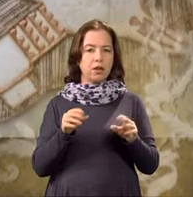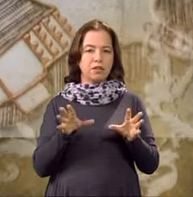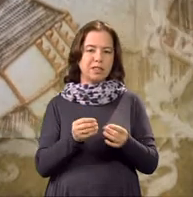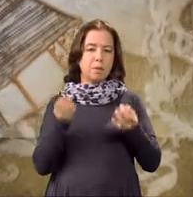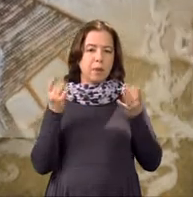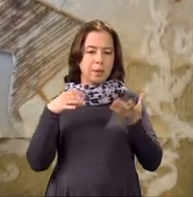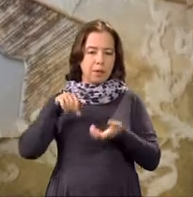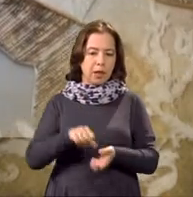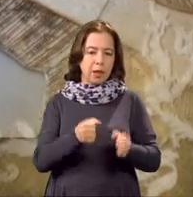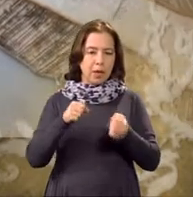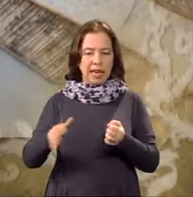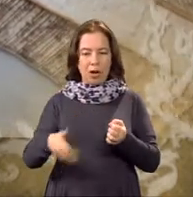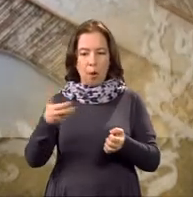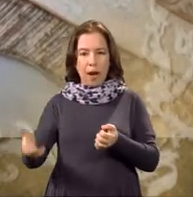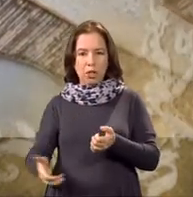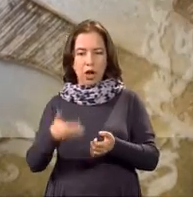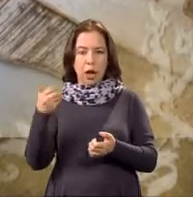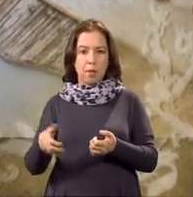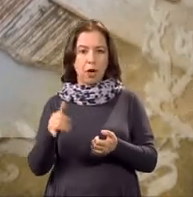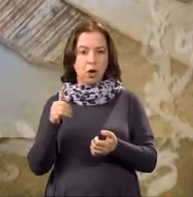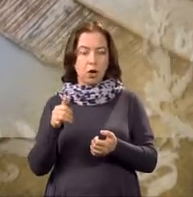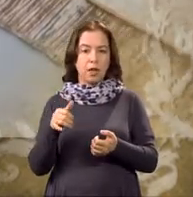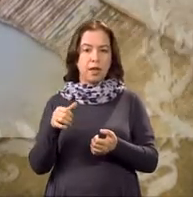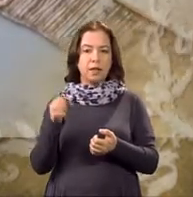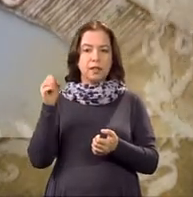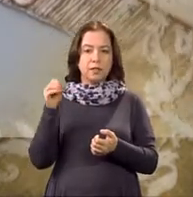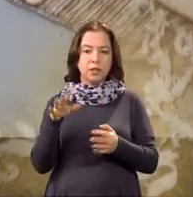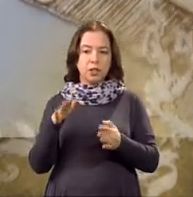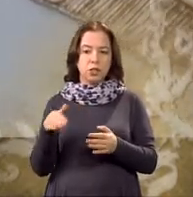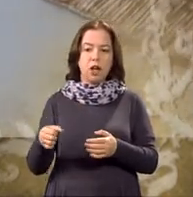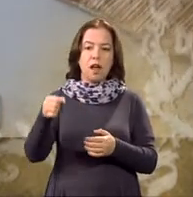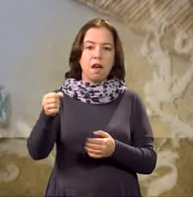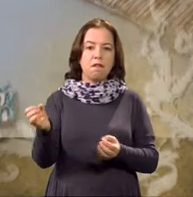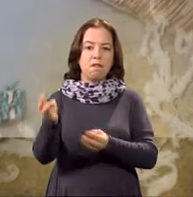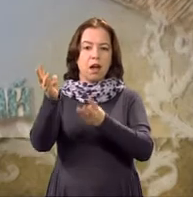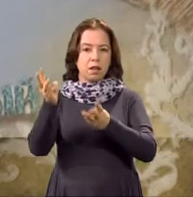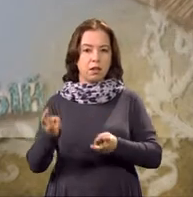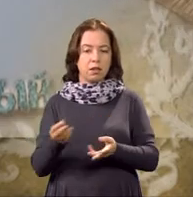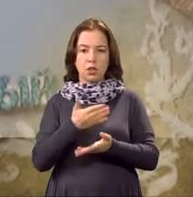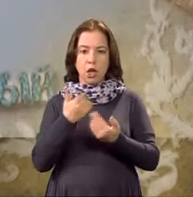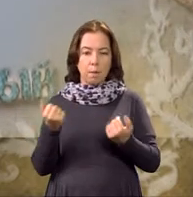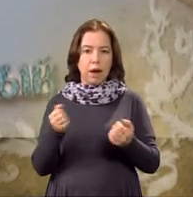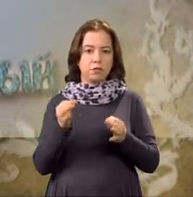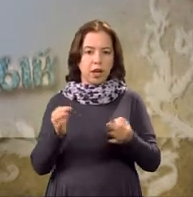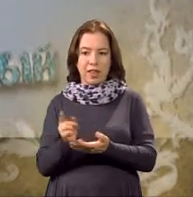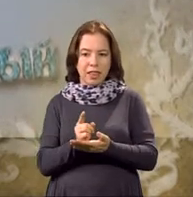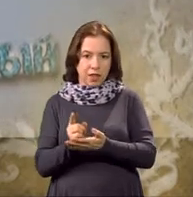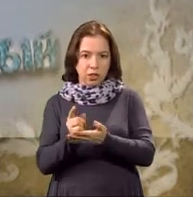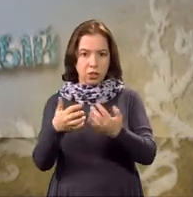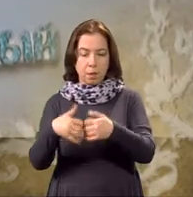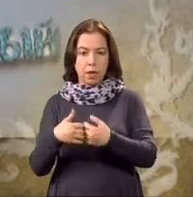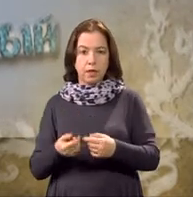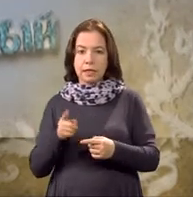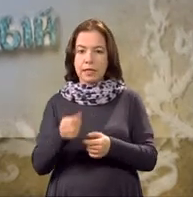примітивними лопатами та копачами у світлі факелів, не маючи навігаційних приладів? Це не може